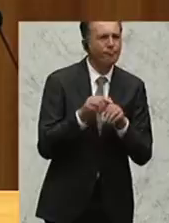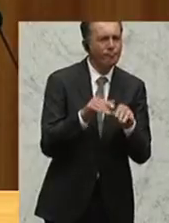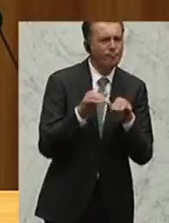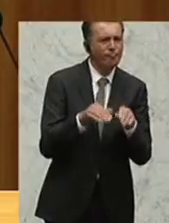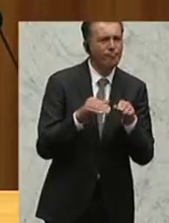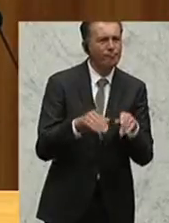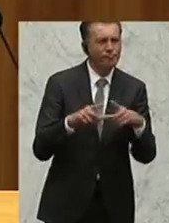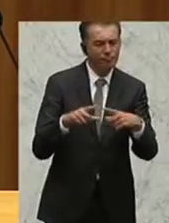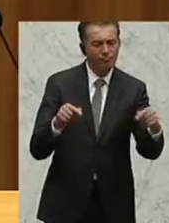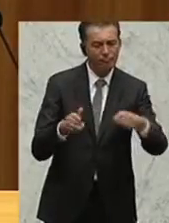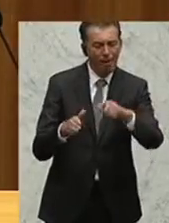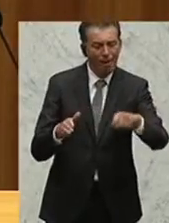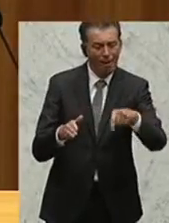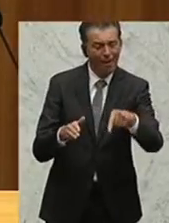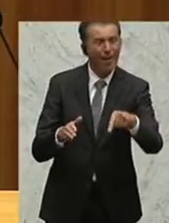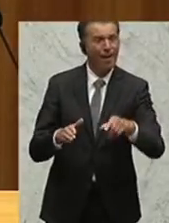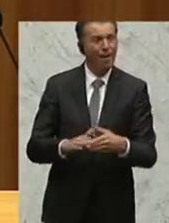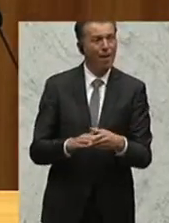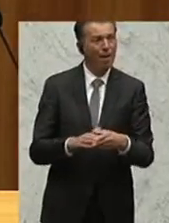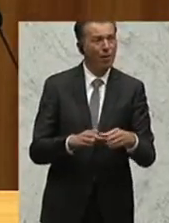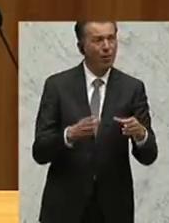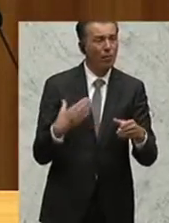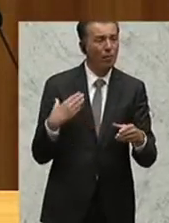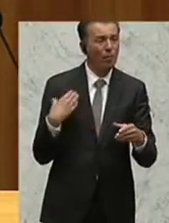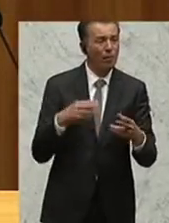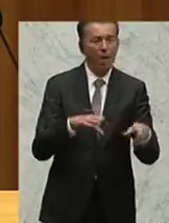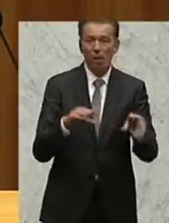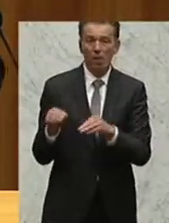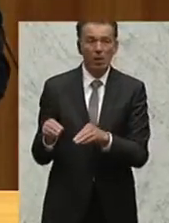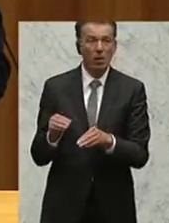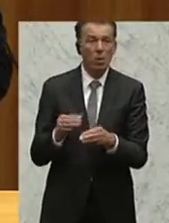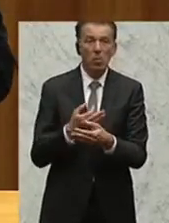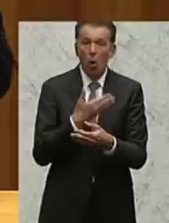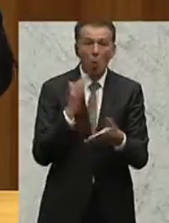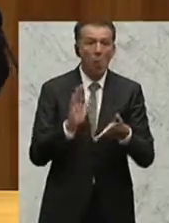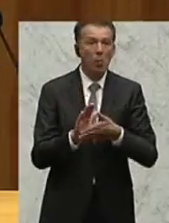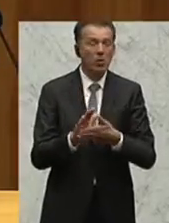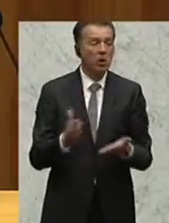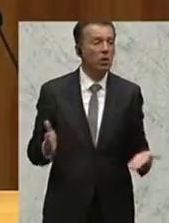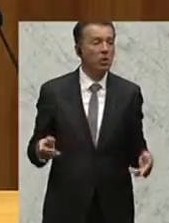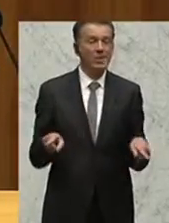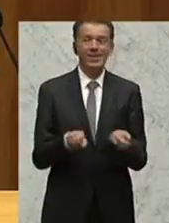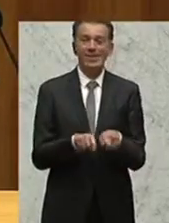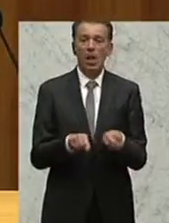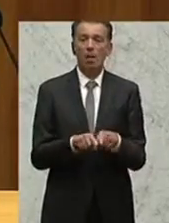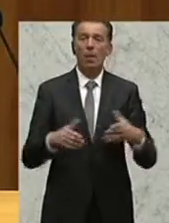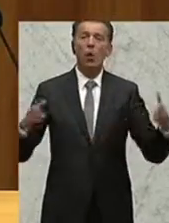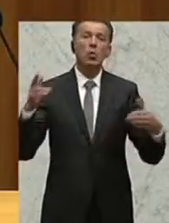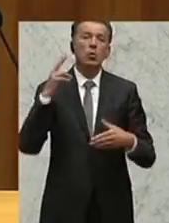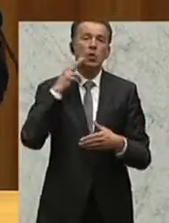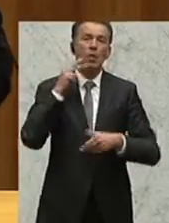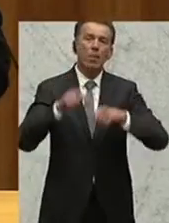Nachen, nehmen die Wahlkarten wieder mit und nicht einmal einen Gegenschein unterzeichnet zu haben. Dasselbe passiert in einer großen Firma,